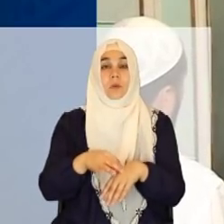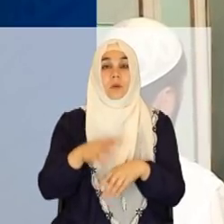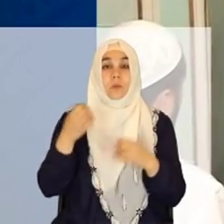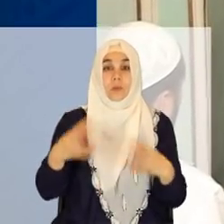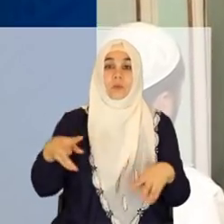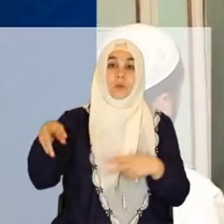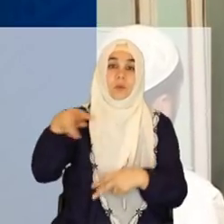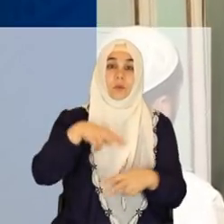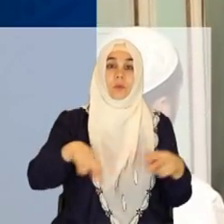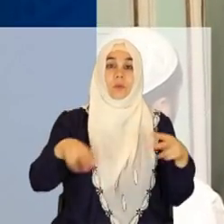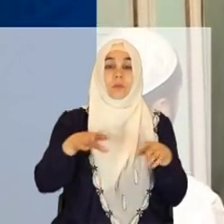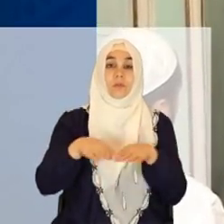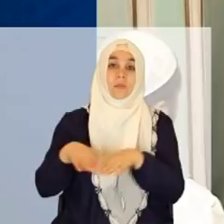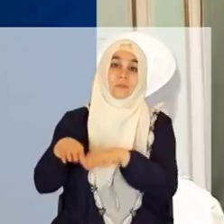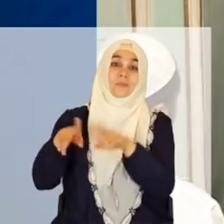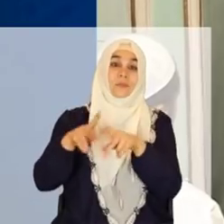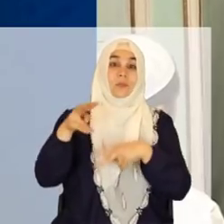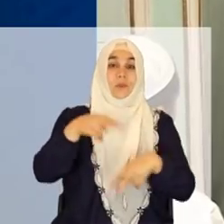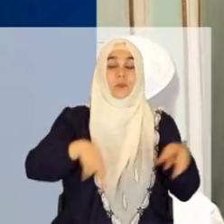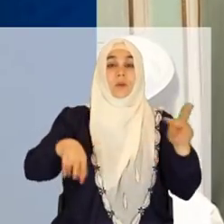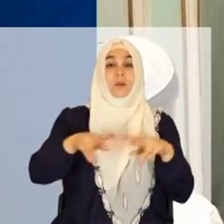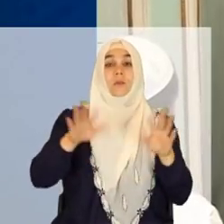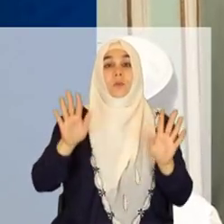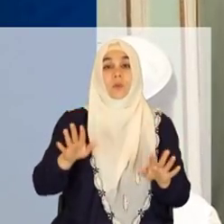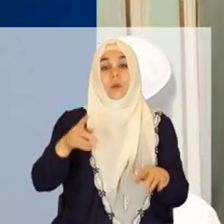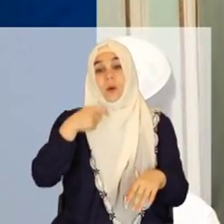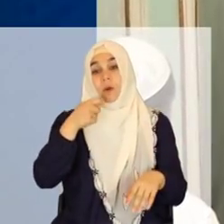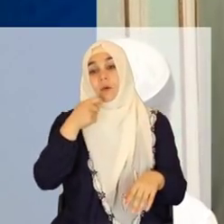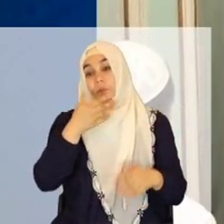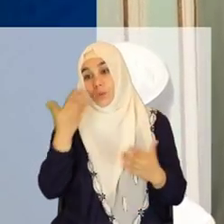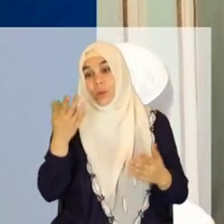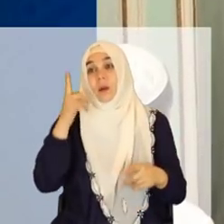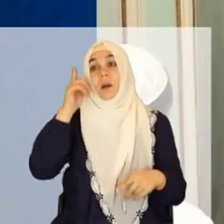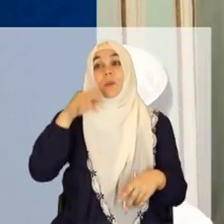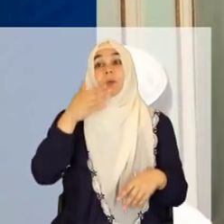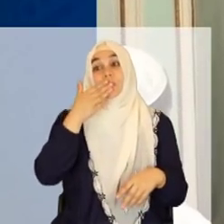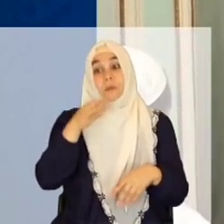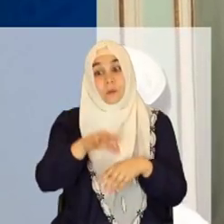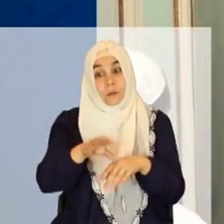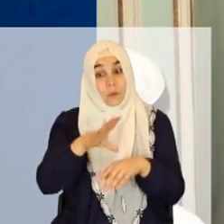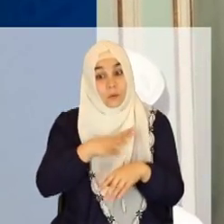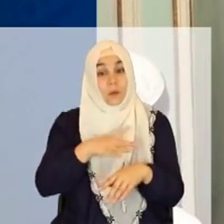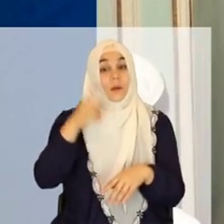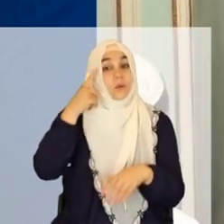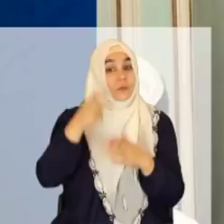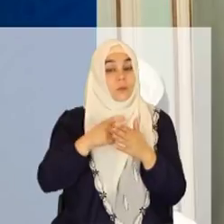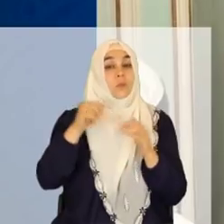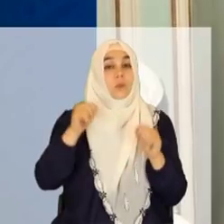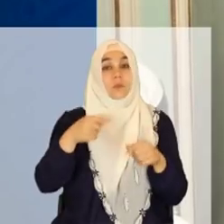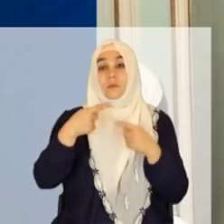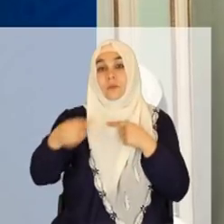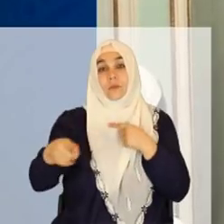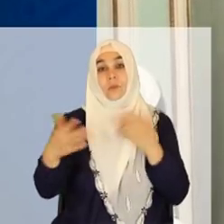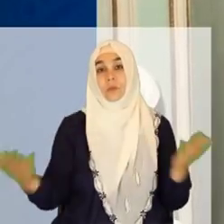Yuraveradi. Hammasi aralash-quralash bo'lib yuraveradi. Faqat shu ovqat yeganidan roza tutmaganini bilib qolmasa, boshqa bir farqi